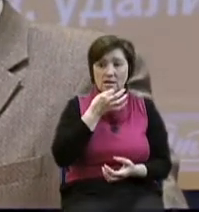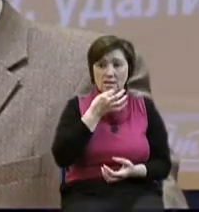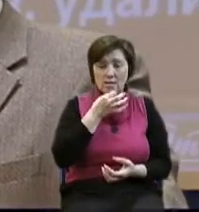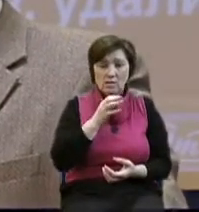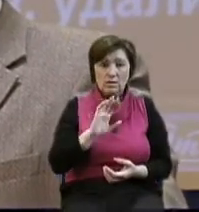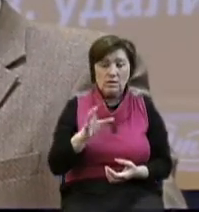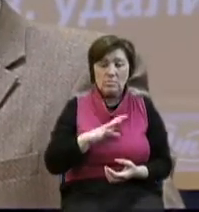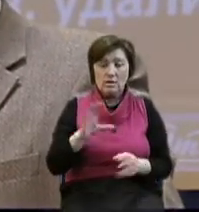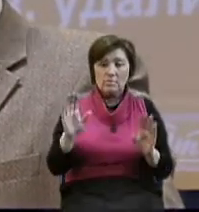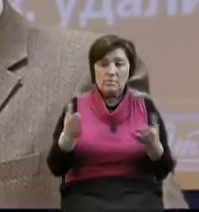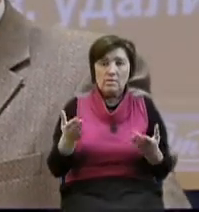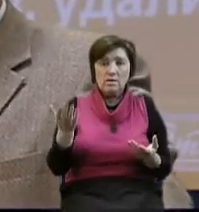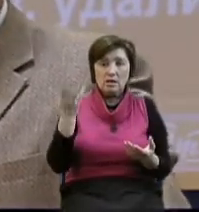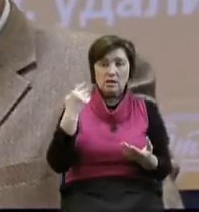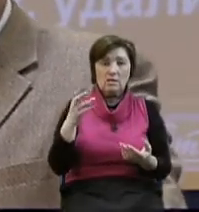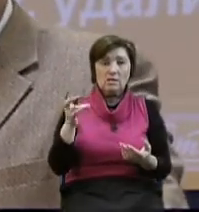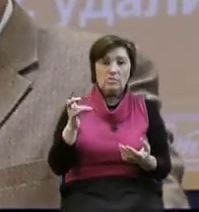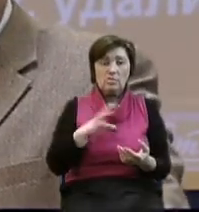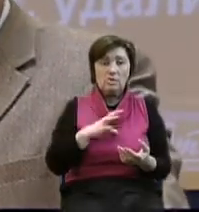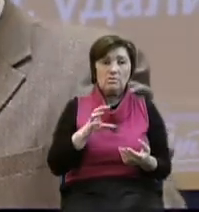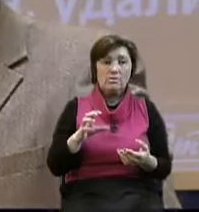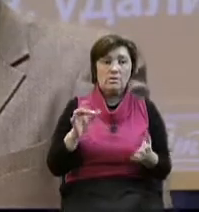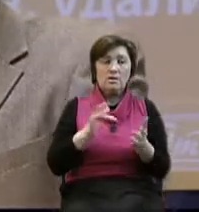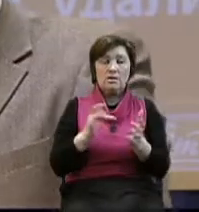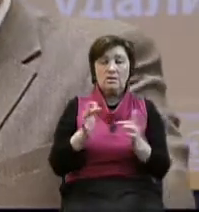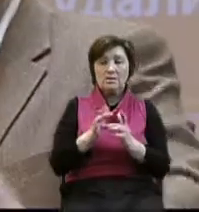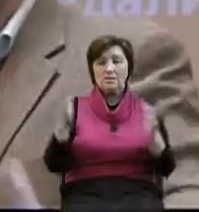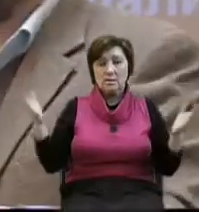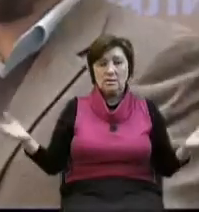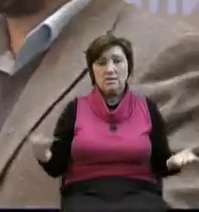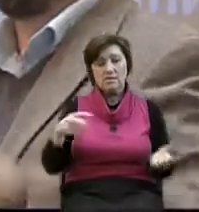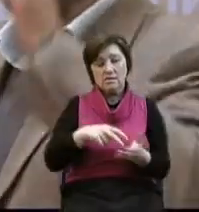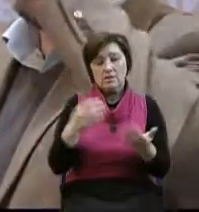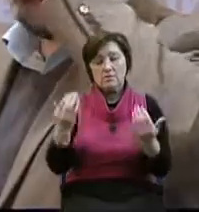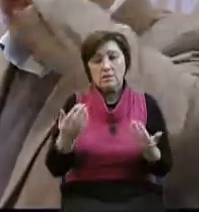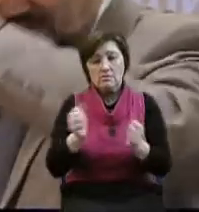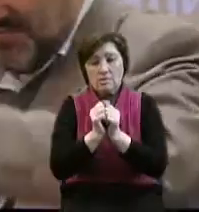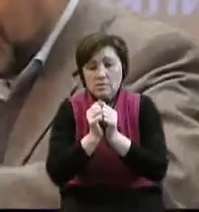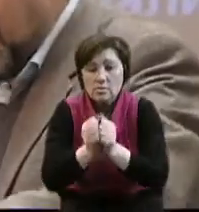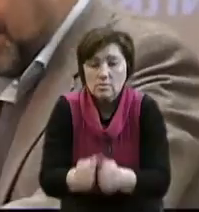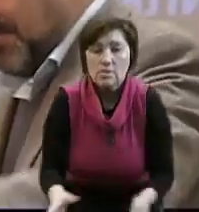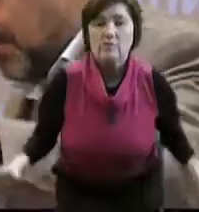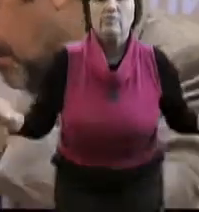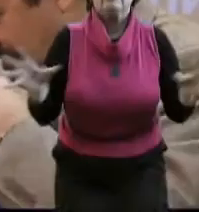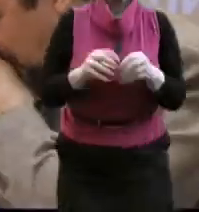было входить на Голгофу. Давайте встанем сейчас и помолимся вместе.